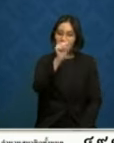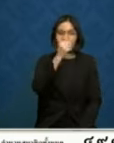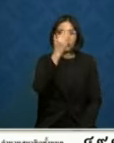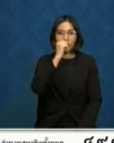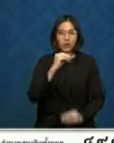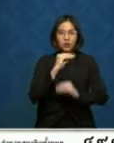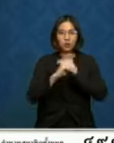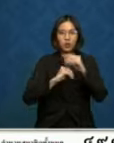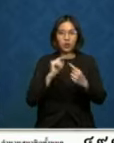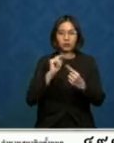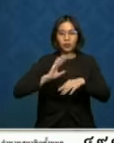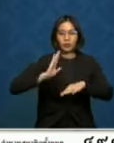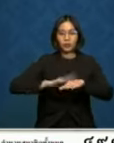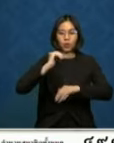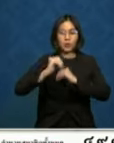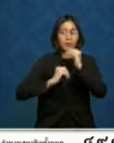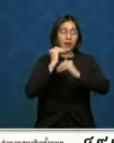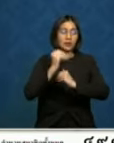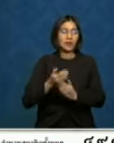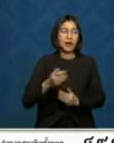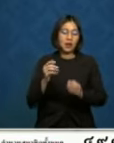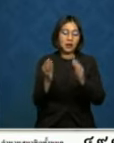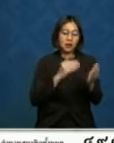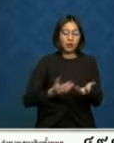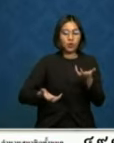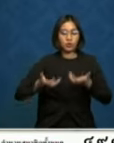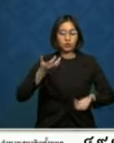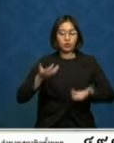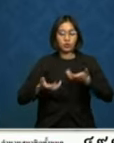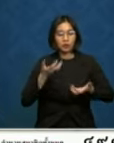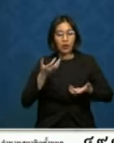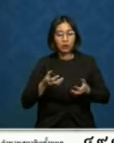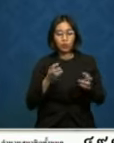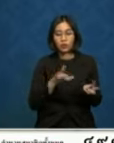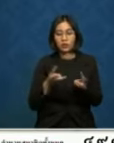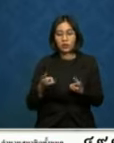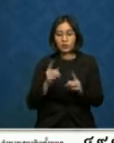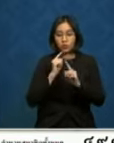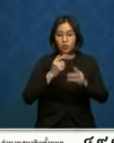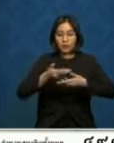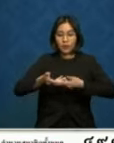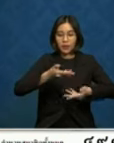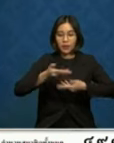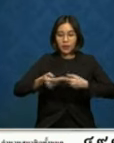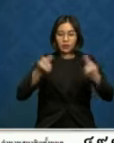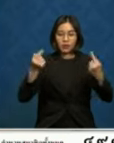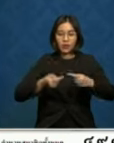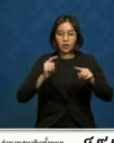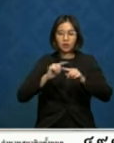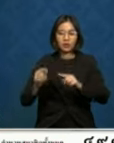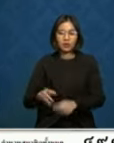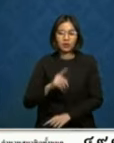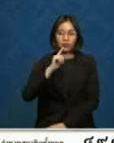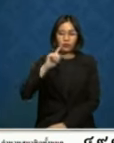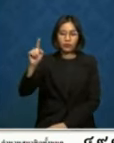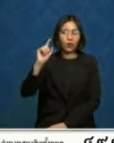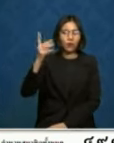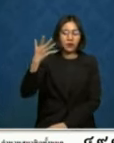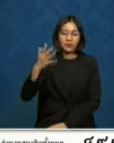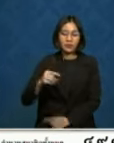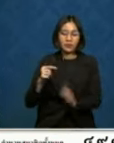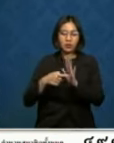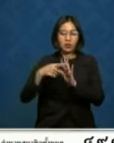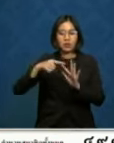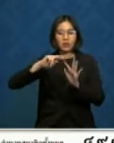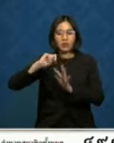งการเพิ่มประสิทธิภาพกระบวนการยุติธรรมทางเลือกด้วยการไกล่เกลี่ยข้อพิพาทแทนการฟ้องคดีแพ่ง